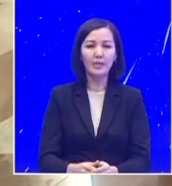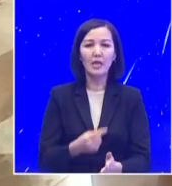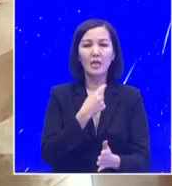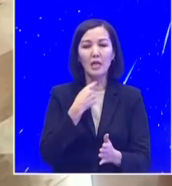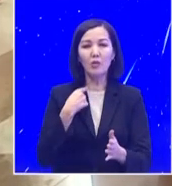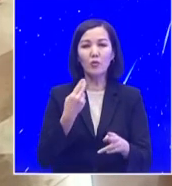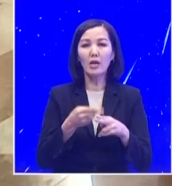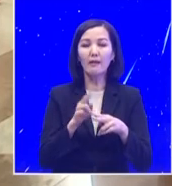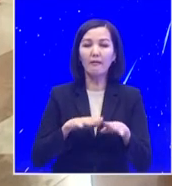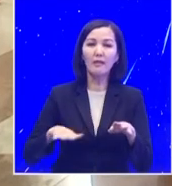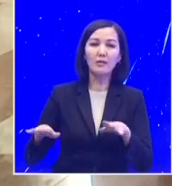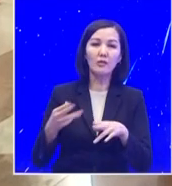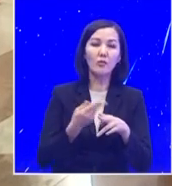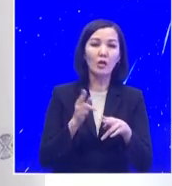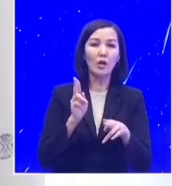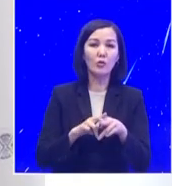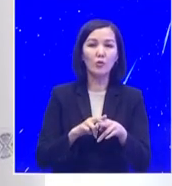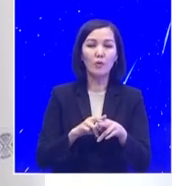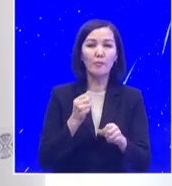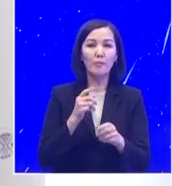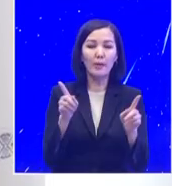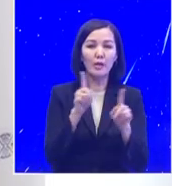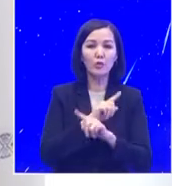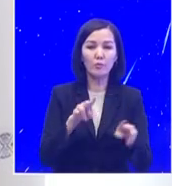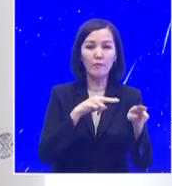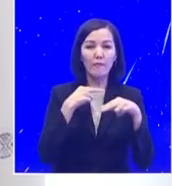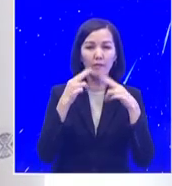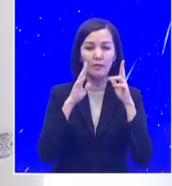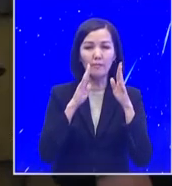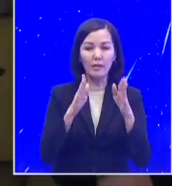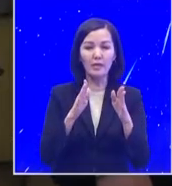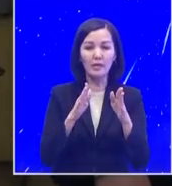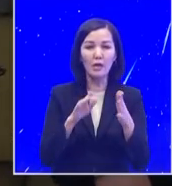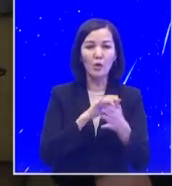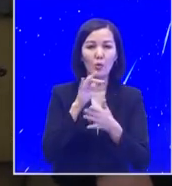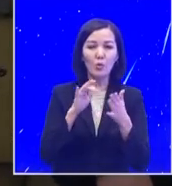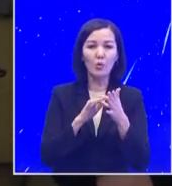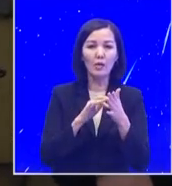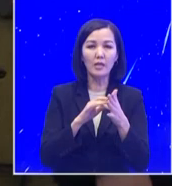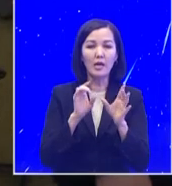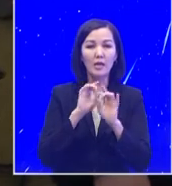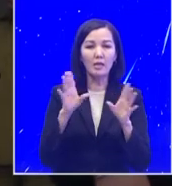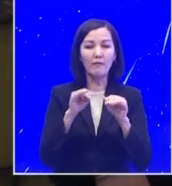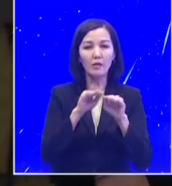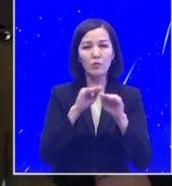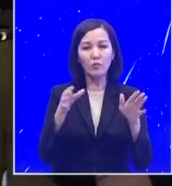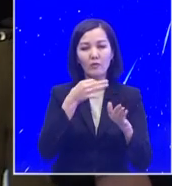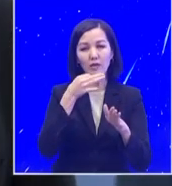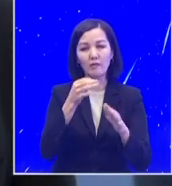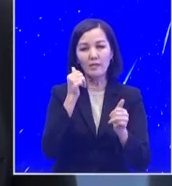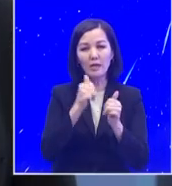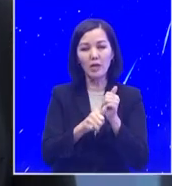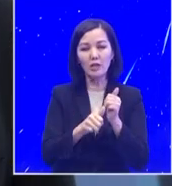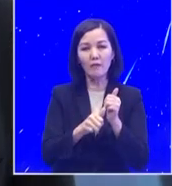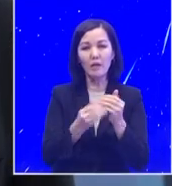Талдыкурган – это территория, которая находится под особым вниманием акимов области и города. Поэтому излишне говорить об уровне ответственности каждого,